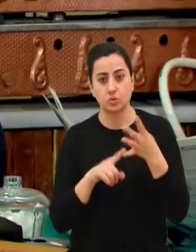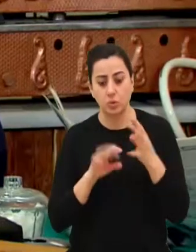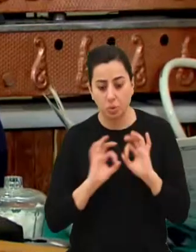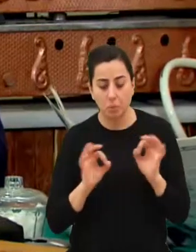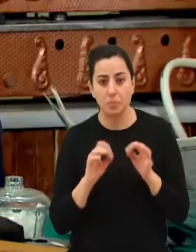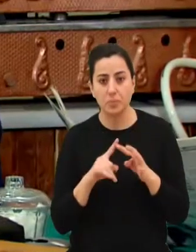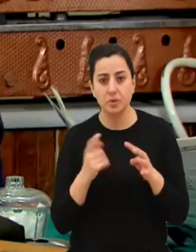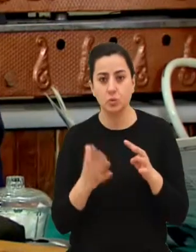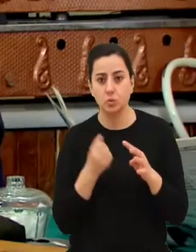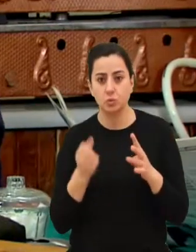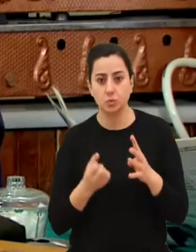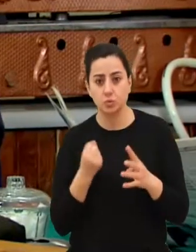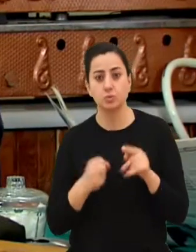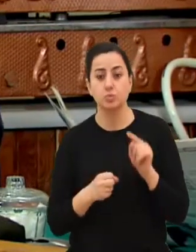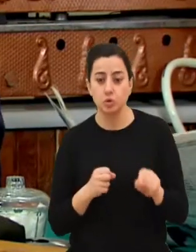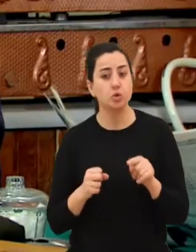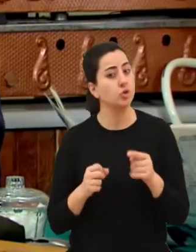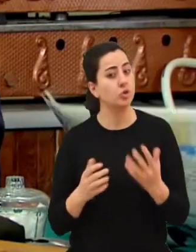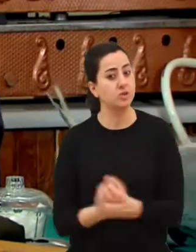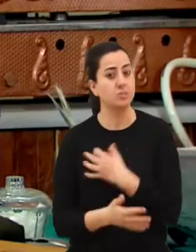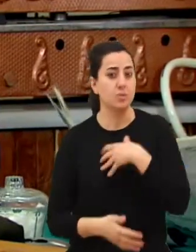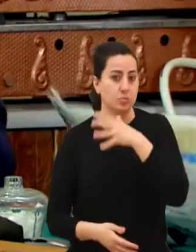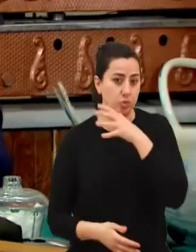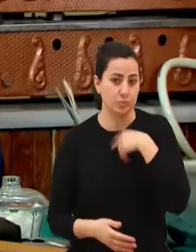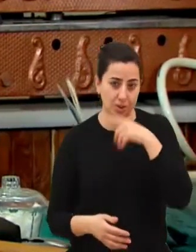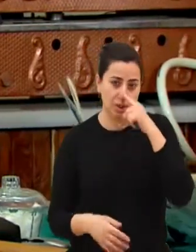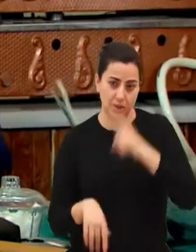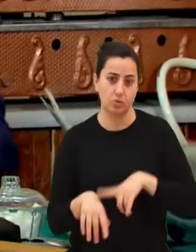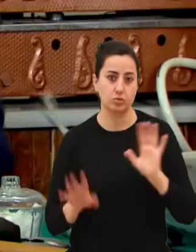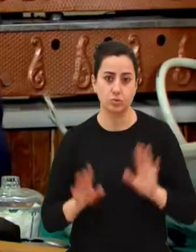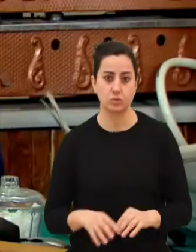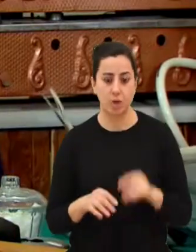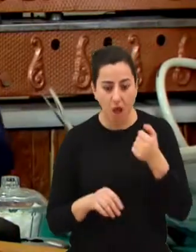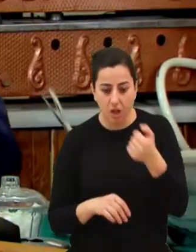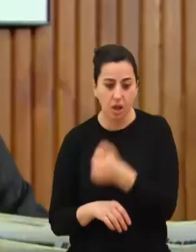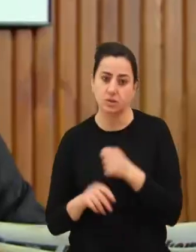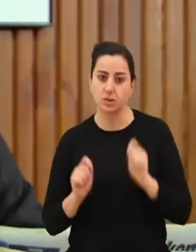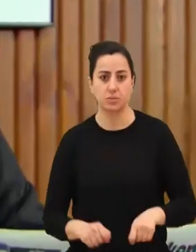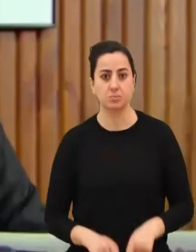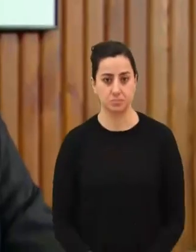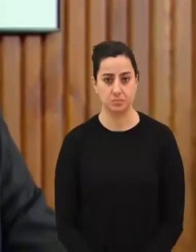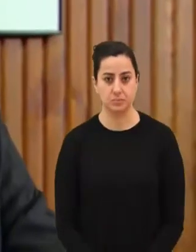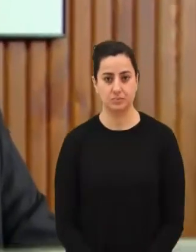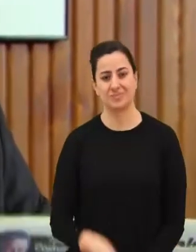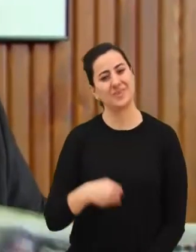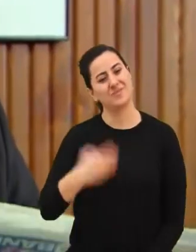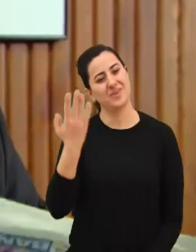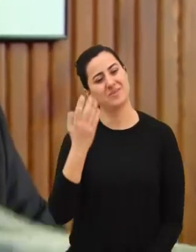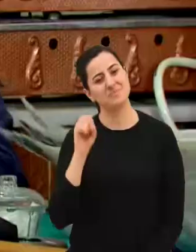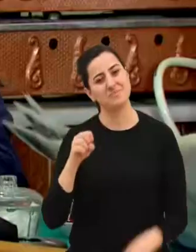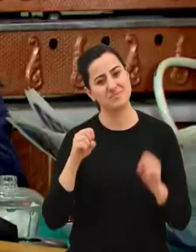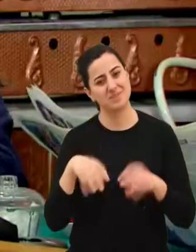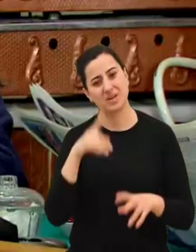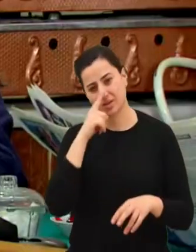tuttu. Bak ben sana diyorum bu kupon kesin tutacak ya. Buraya yazıyorum tutacak ya, 6'da 6. Ya bırak bu ayakları Mesut